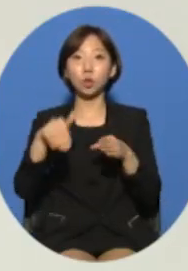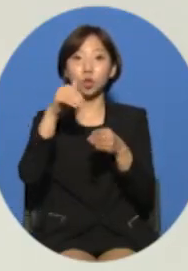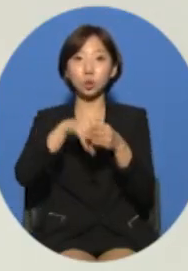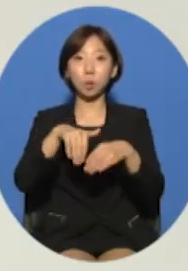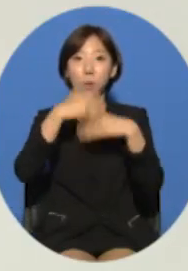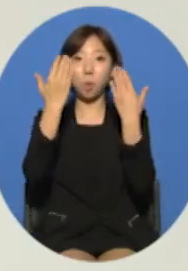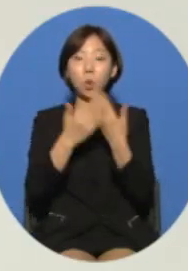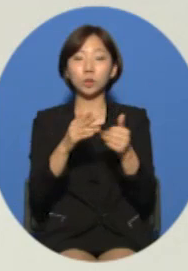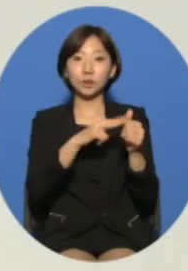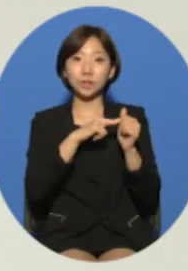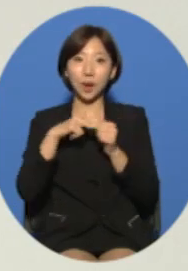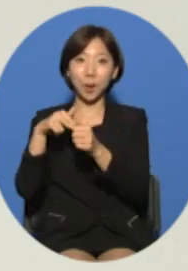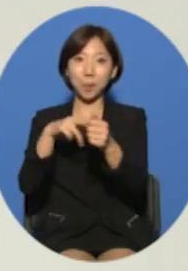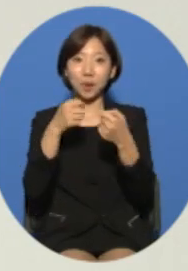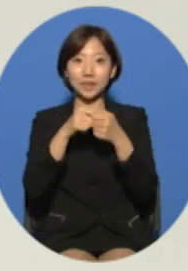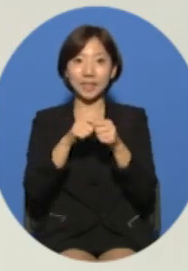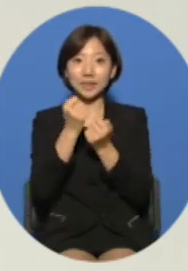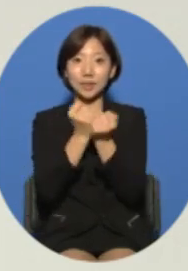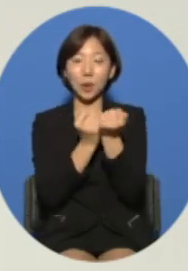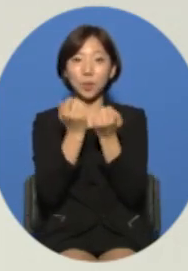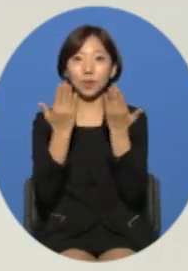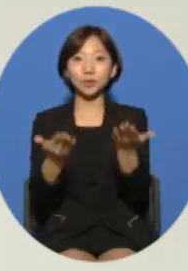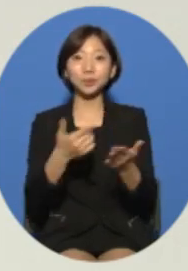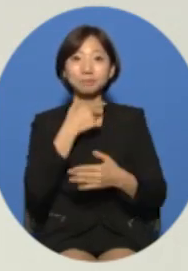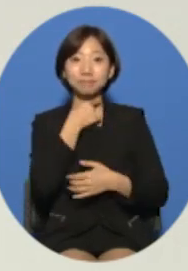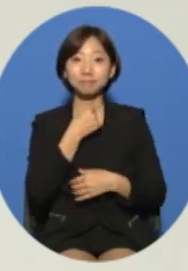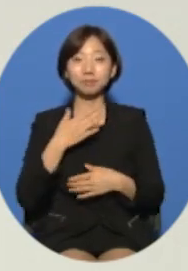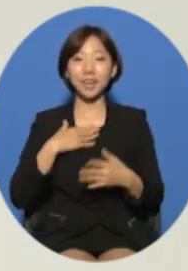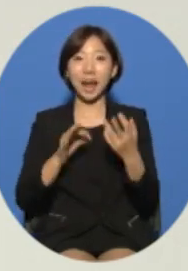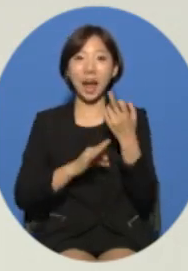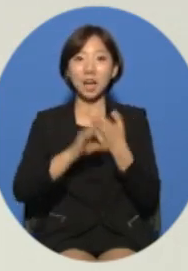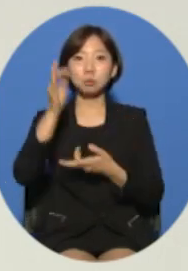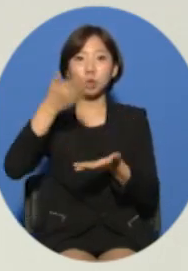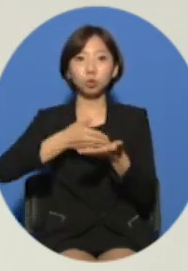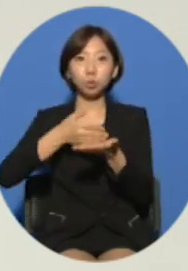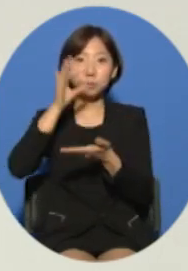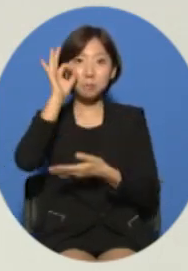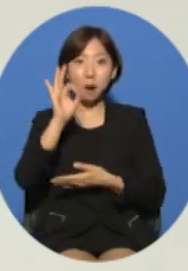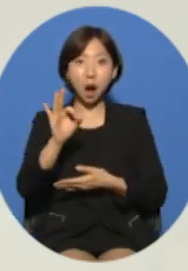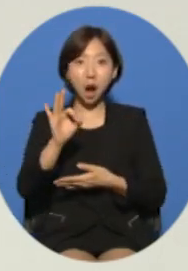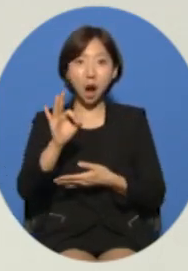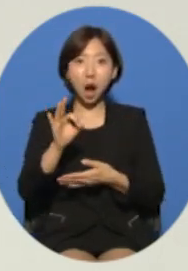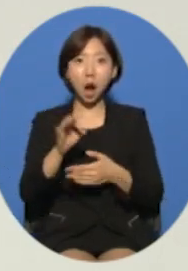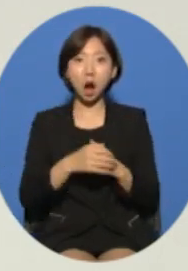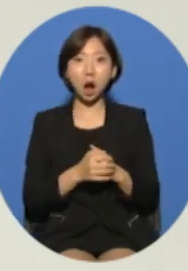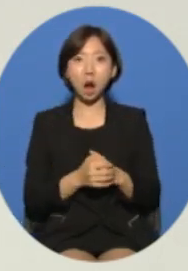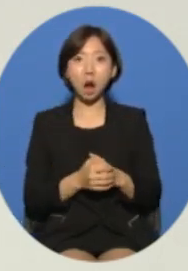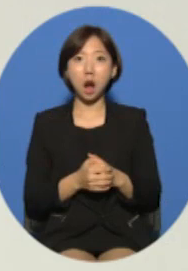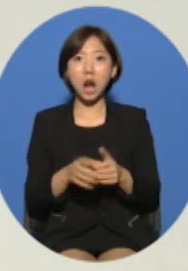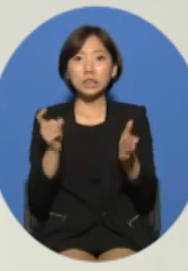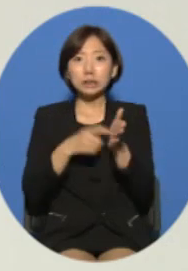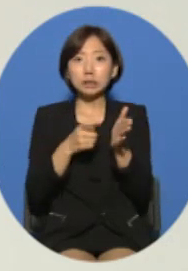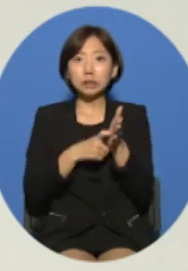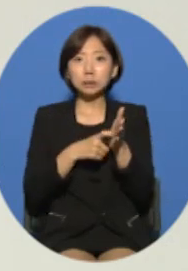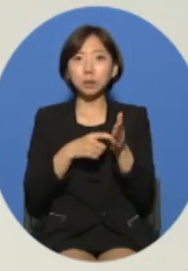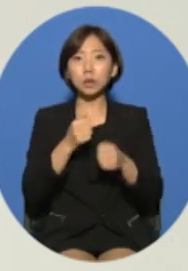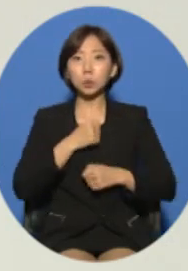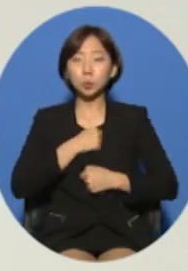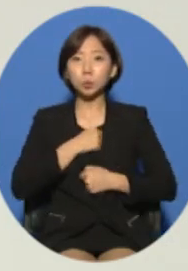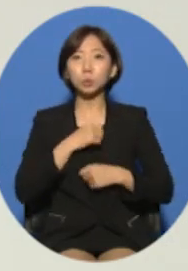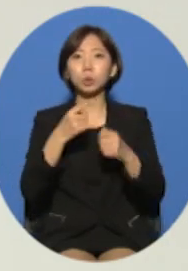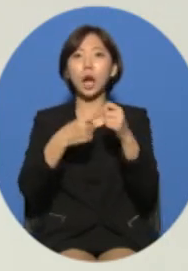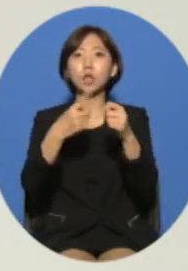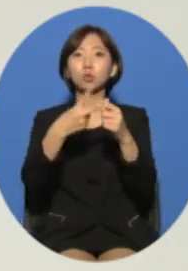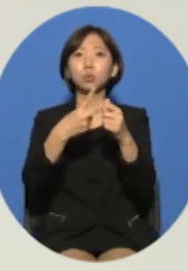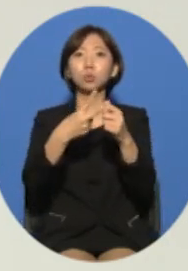정보를 자세히 설명해 드릴 건데요. 네. 예, 제가 아침에 그 뉴스를 보니까 급하게 앞서 좀 예, 주지시킬 점이 있으시다고요. 예, 두 가지